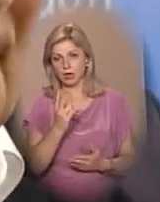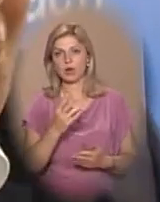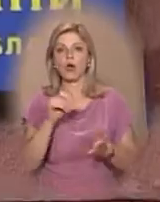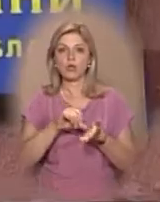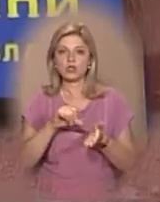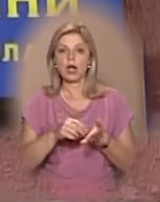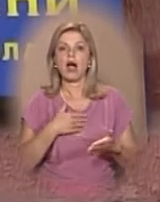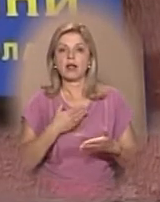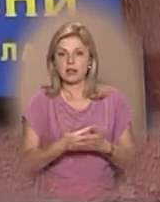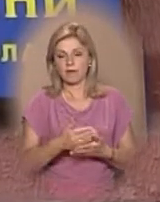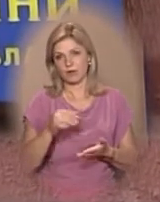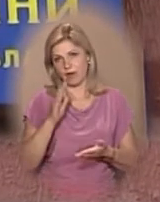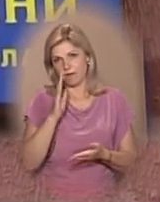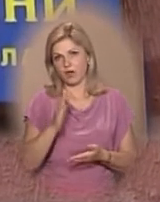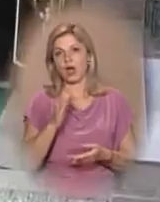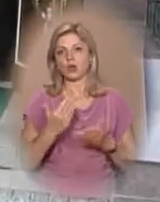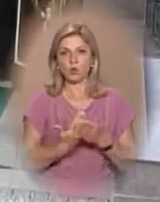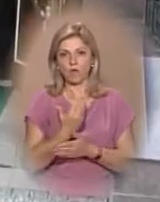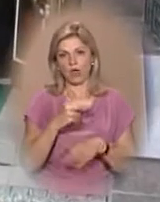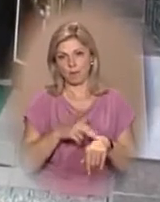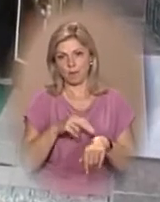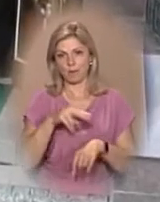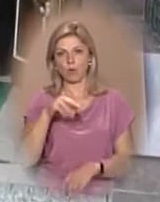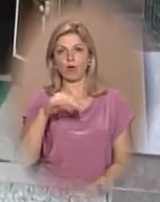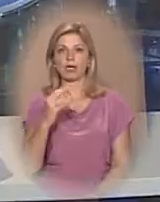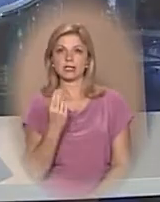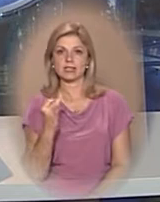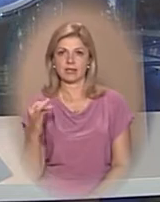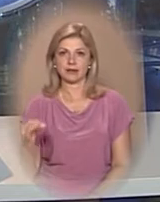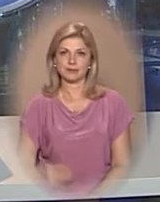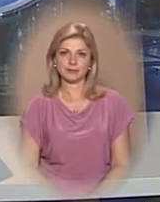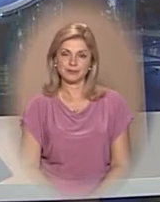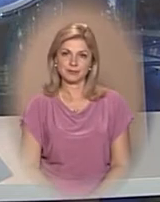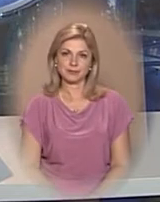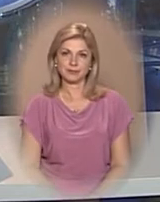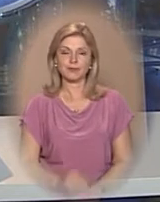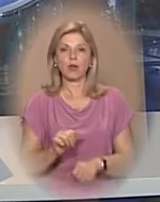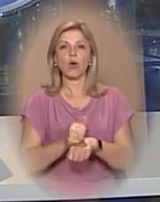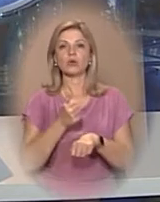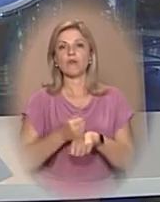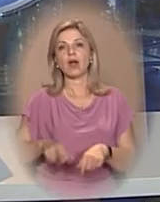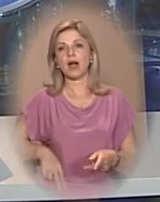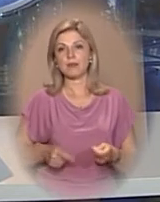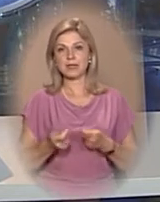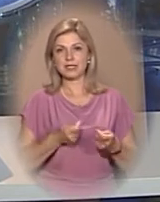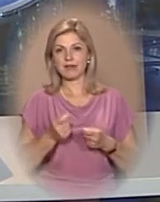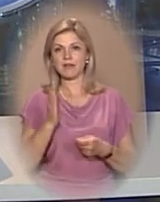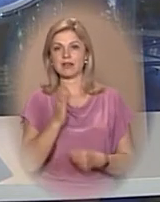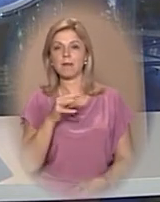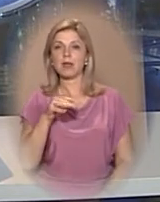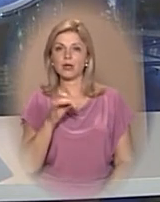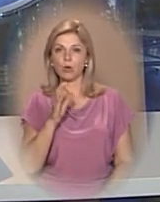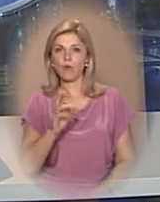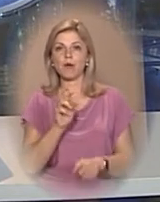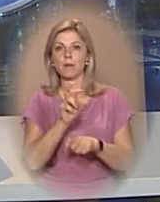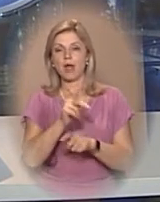створенні нової поліції. Тетяна Гуменна, Артем Белібов, ТНМ. Голова облдержадміністрації Вадим Єріков